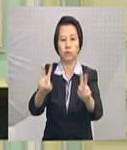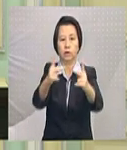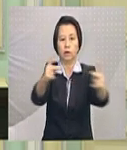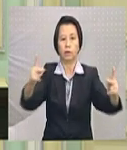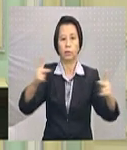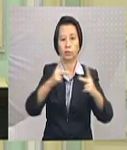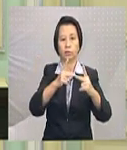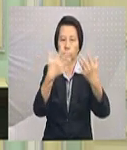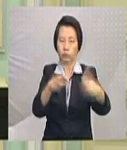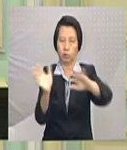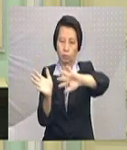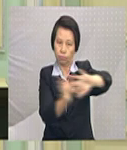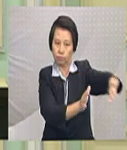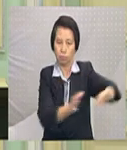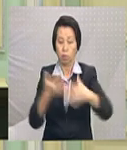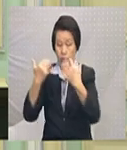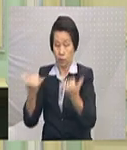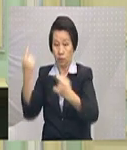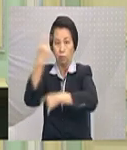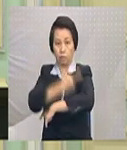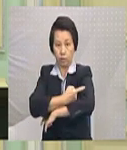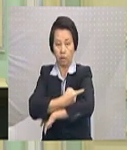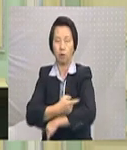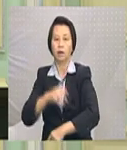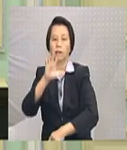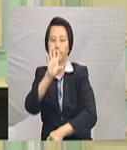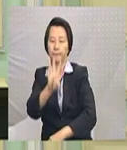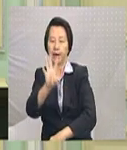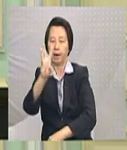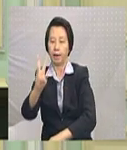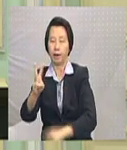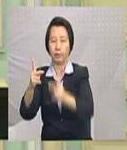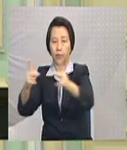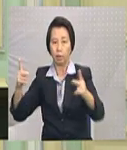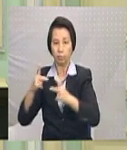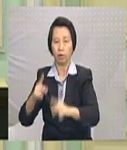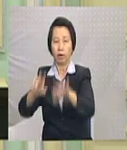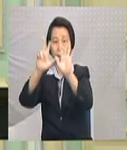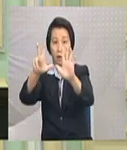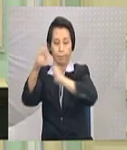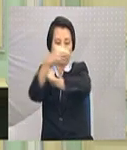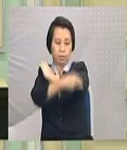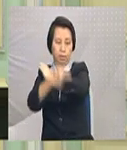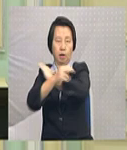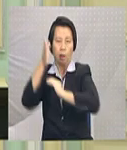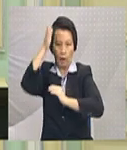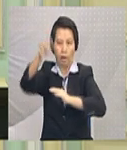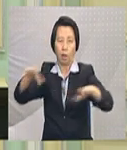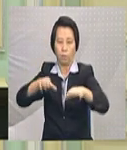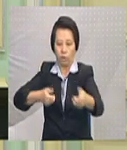kawasan. Hari ini sahaja, sebanyak 46 kawasan di 8 buah negeri akan dinyah